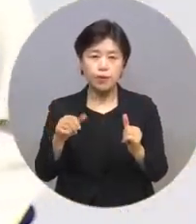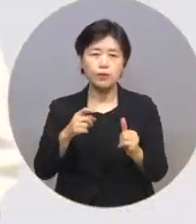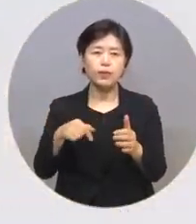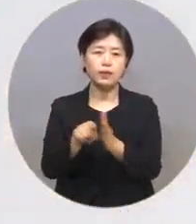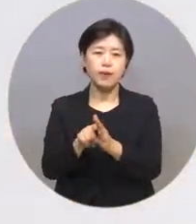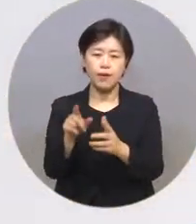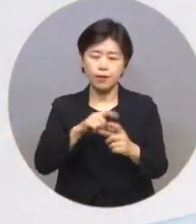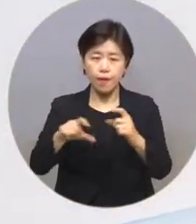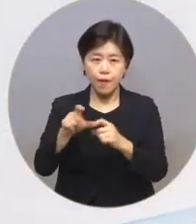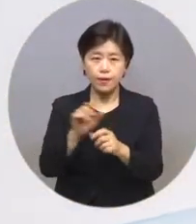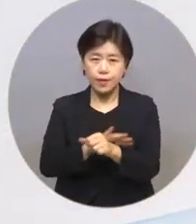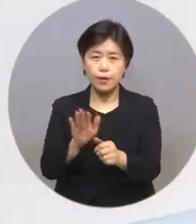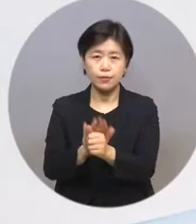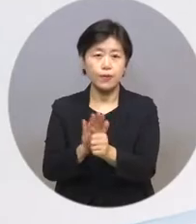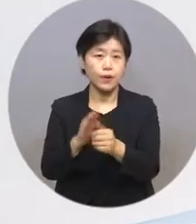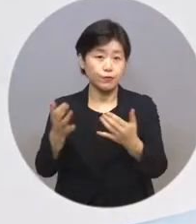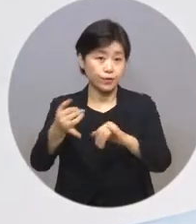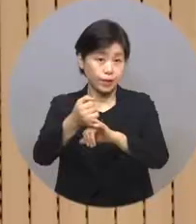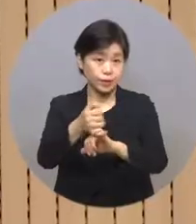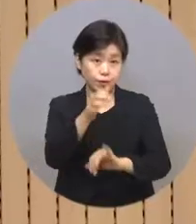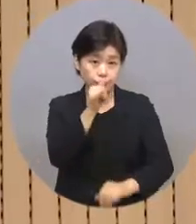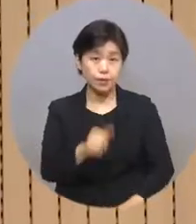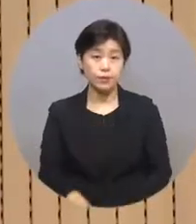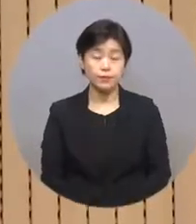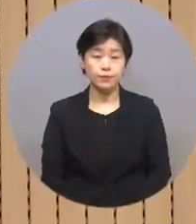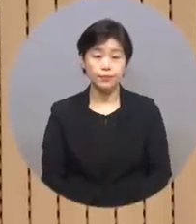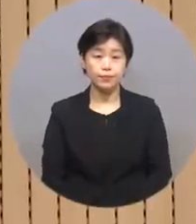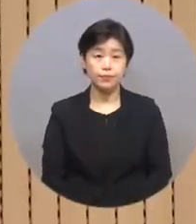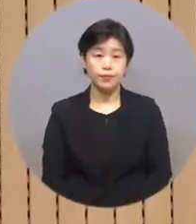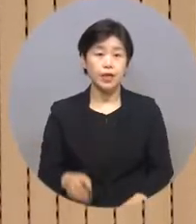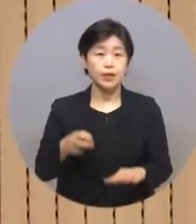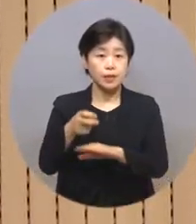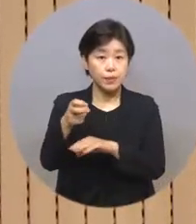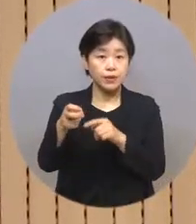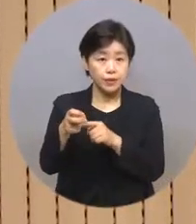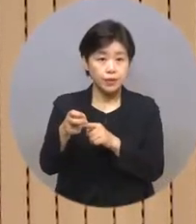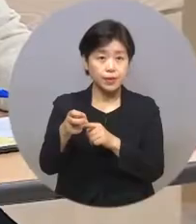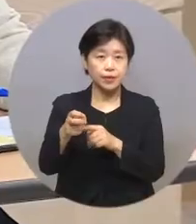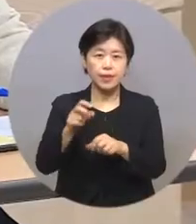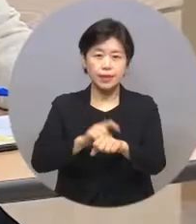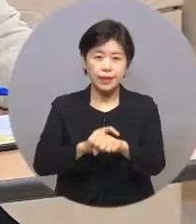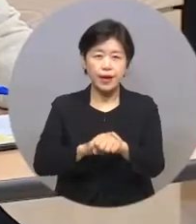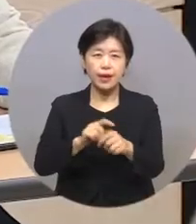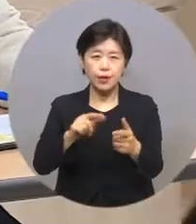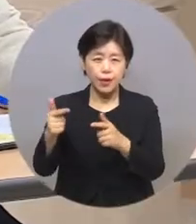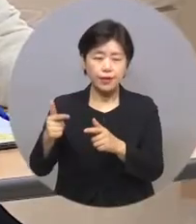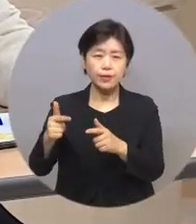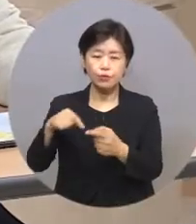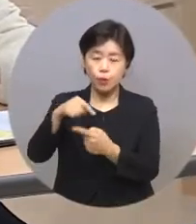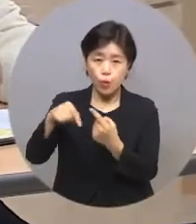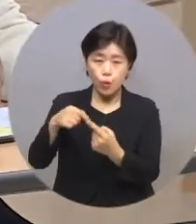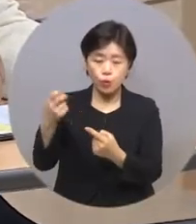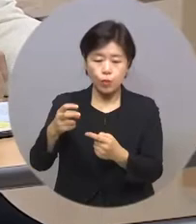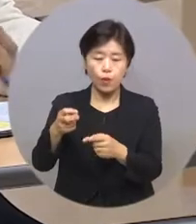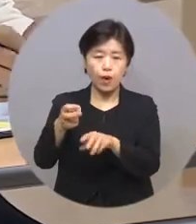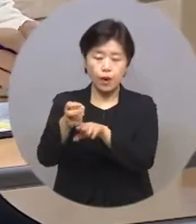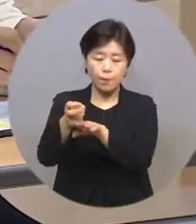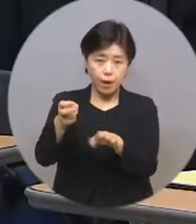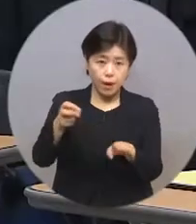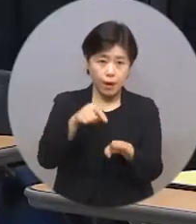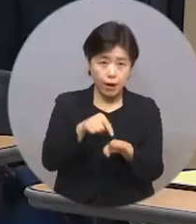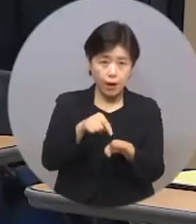뜻을 약속한 바 있습니다 특히 그 이단으로 시내버스 대회차시 저상버스 의무교체 등 장애인